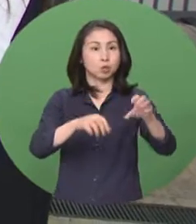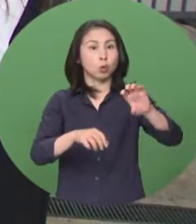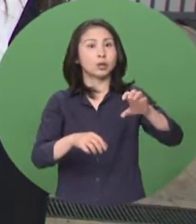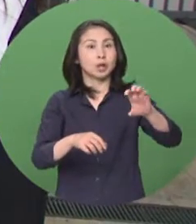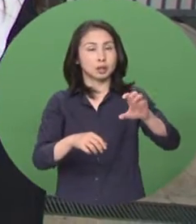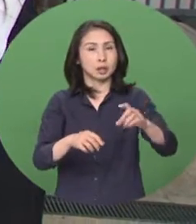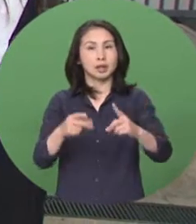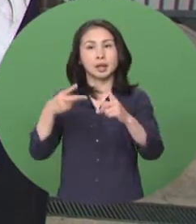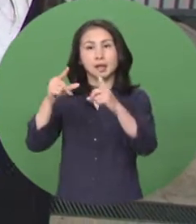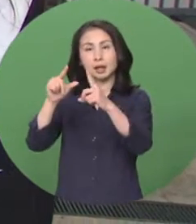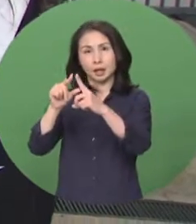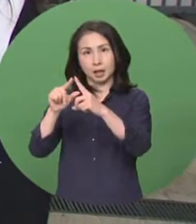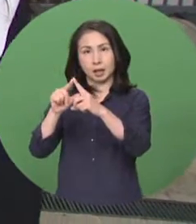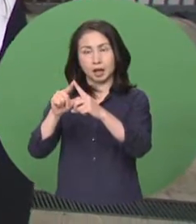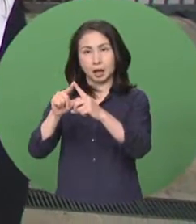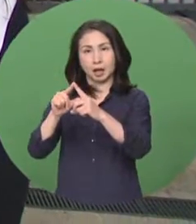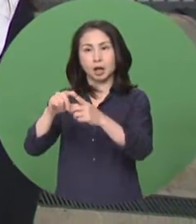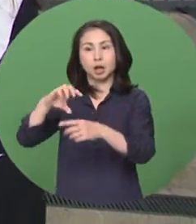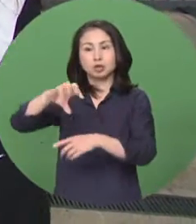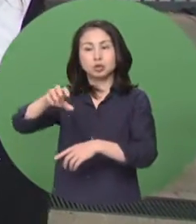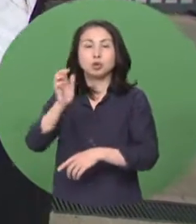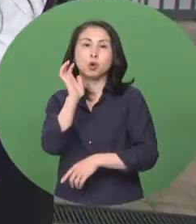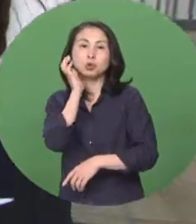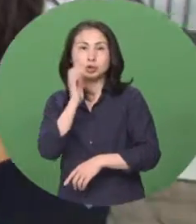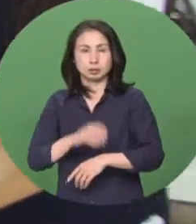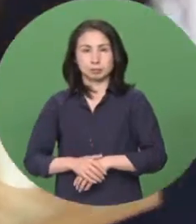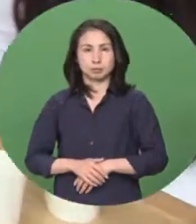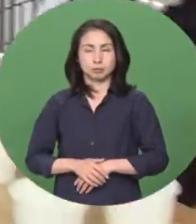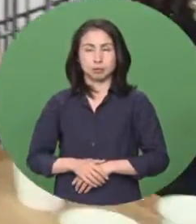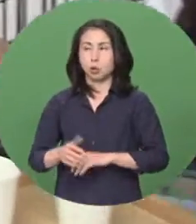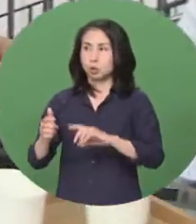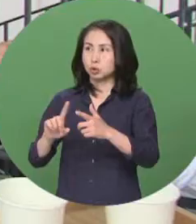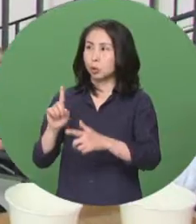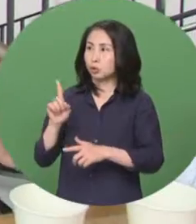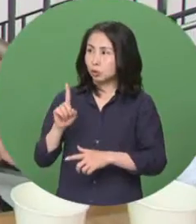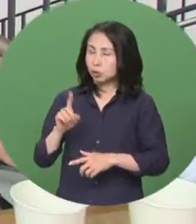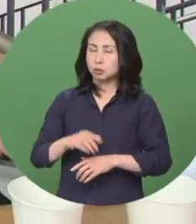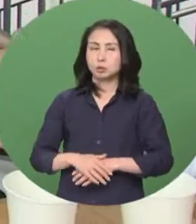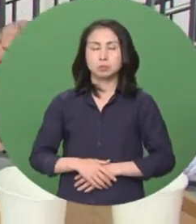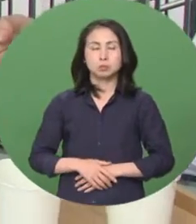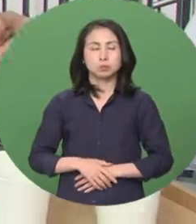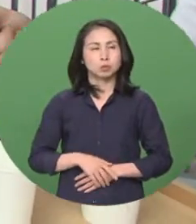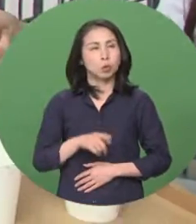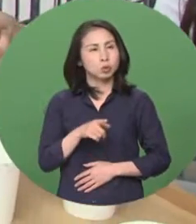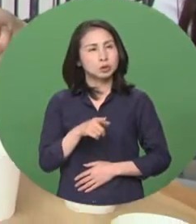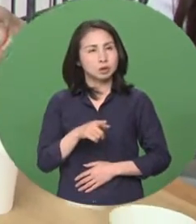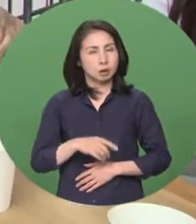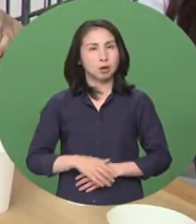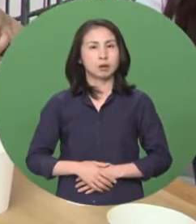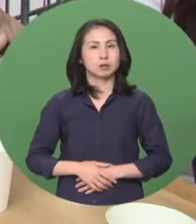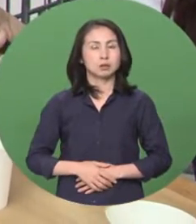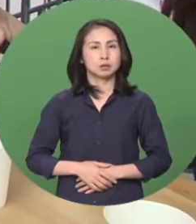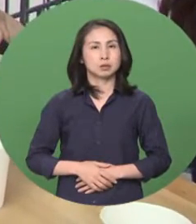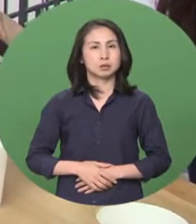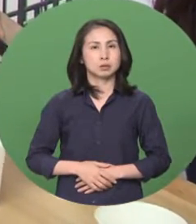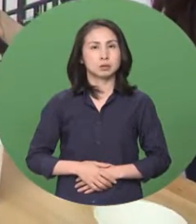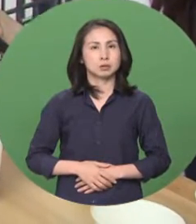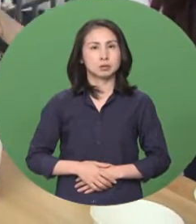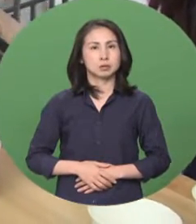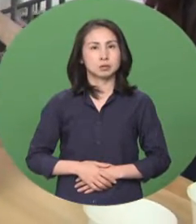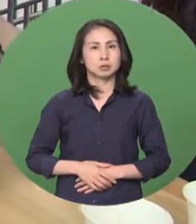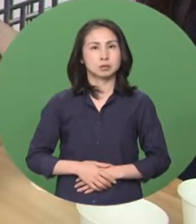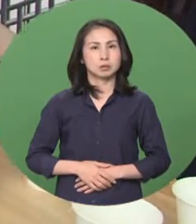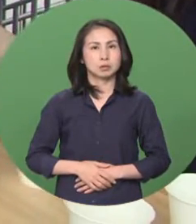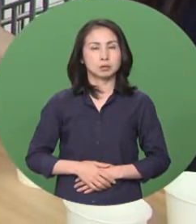水かな。 どう違うなと思いました？ どう違うな、こっちの方が、ちょっと、